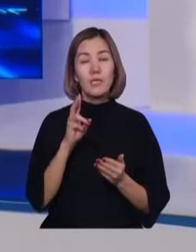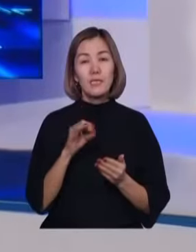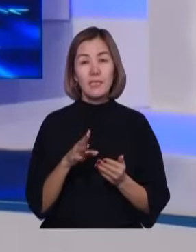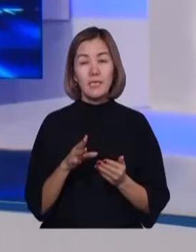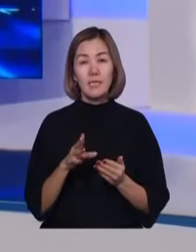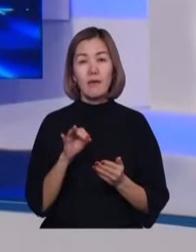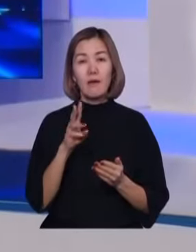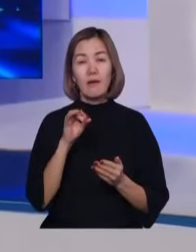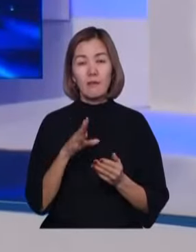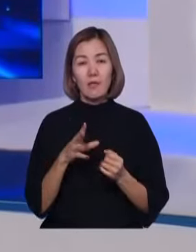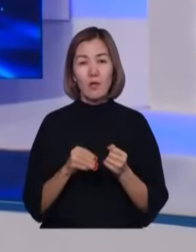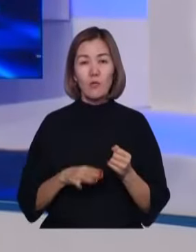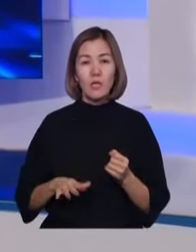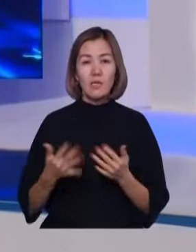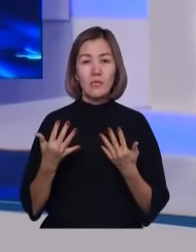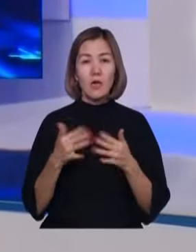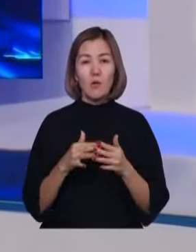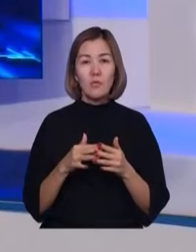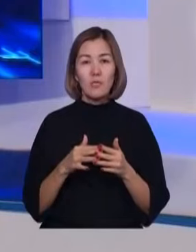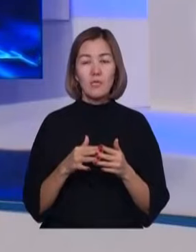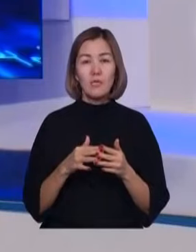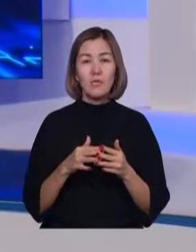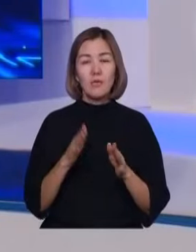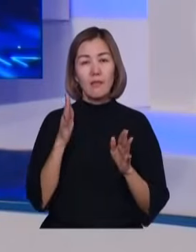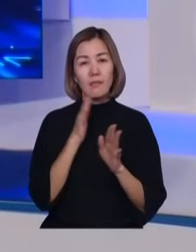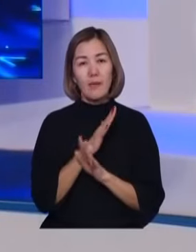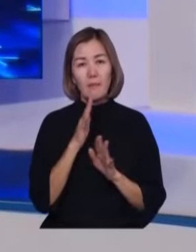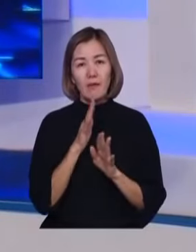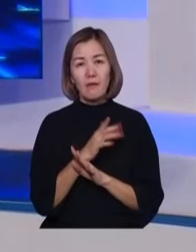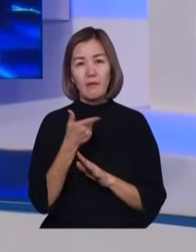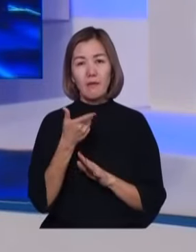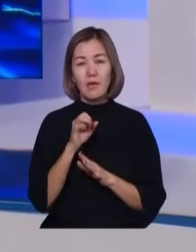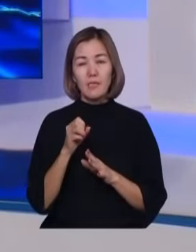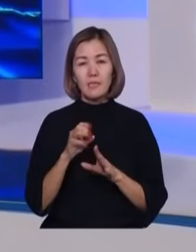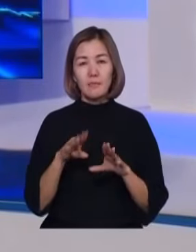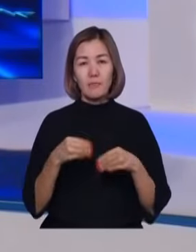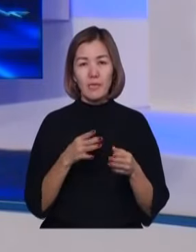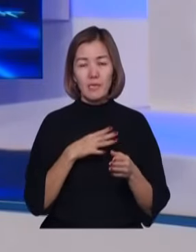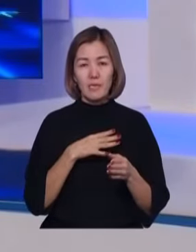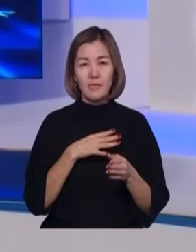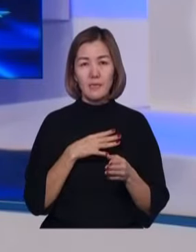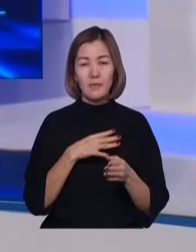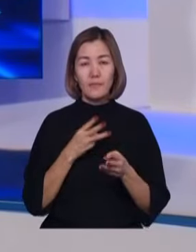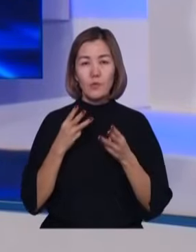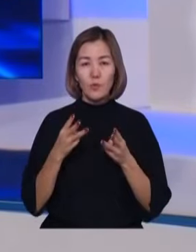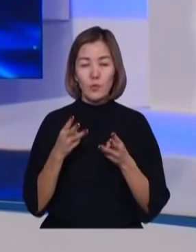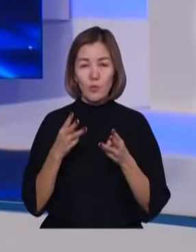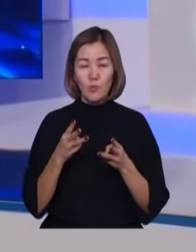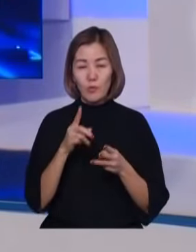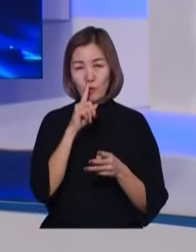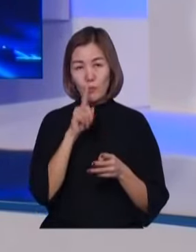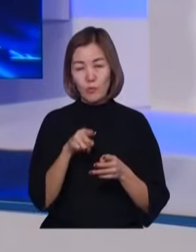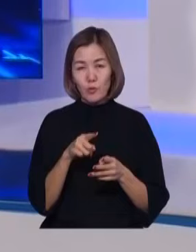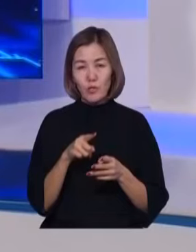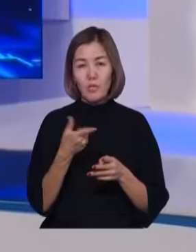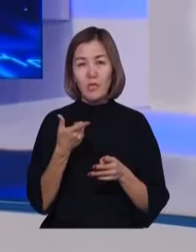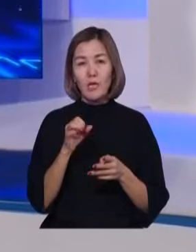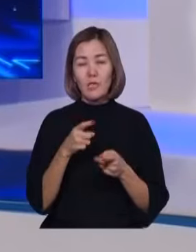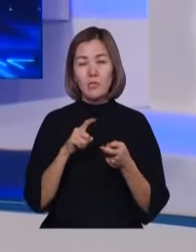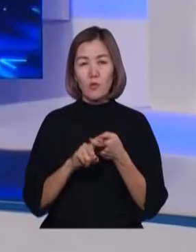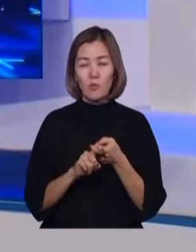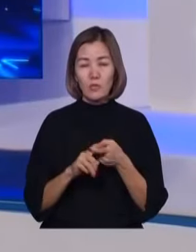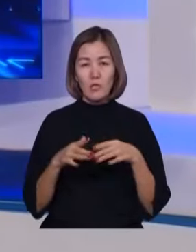Көптен күткен қуаныш. Бүгін Ескелді Қаратал аудандарындағы ауылдарға табиғи газ берілді. Көмір жағып, күл шығару машақатынан құтылған